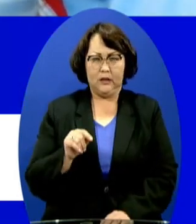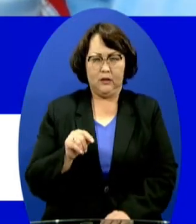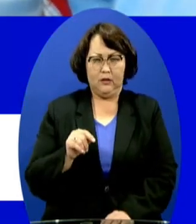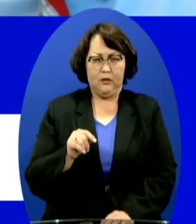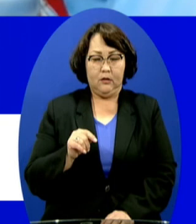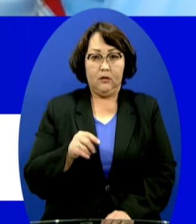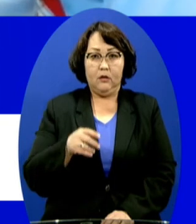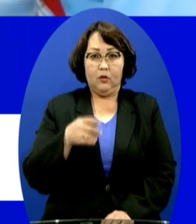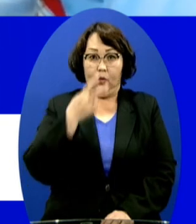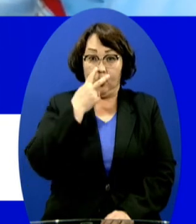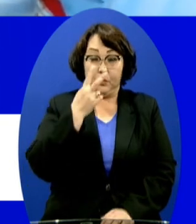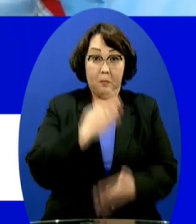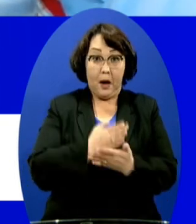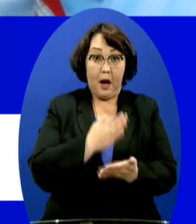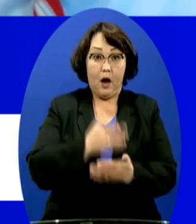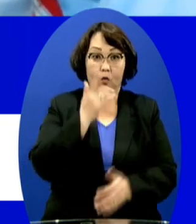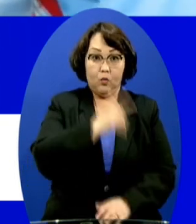байгаа